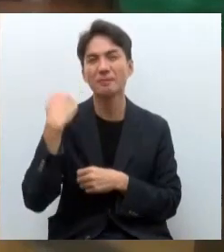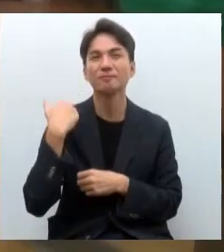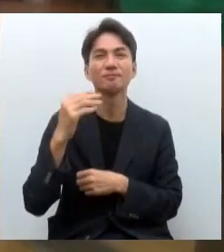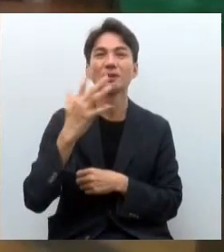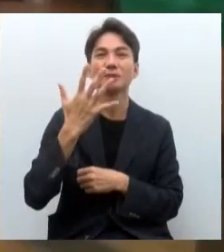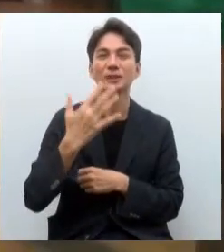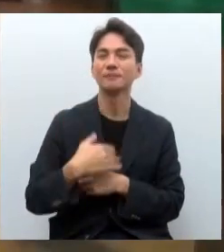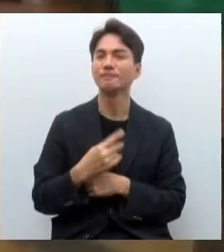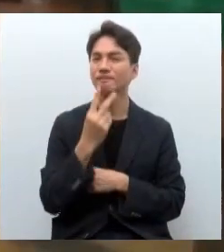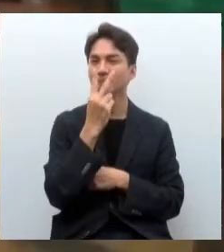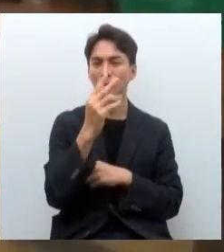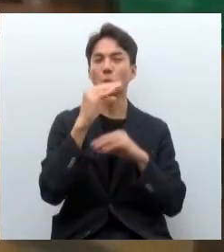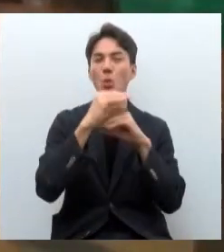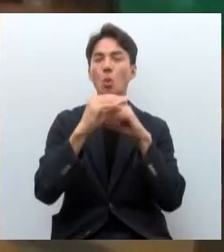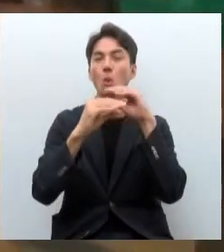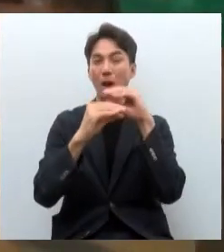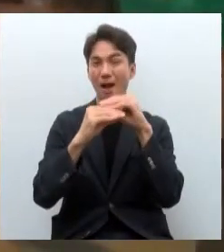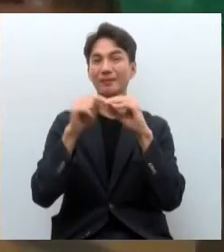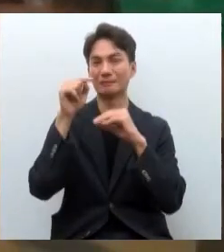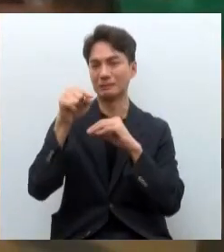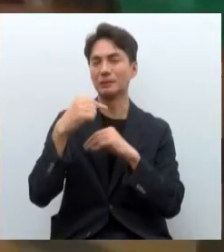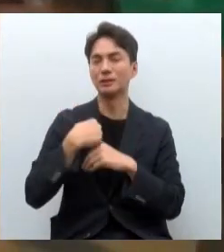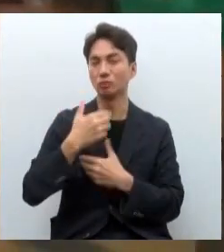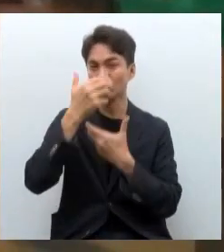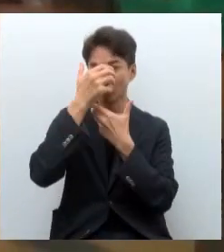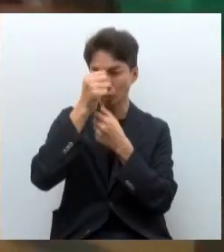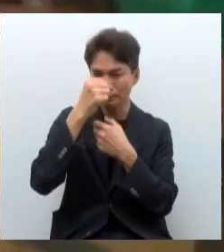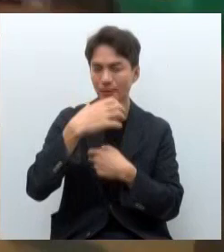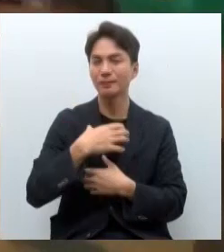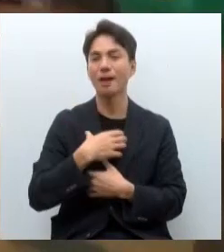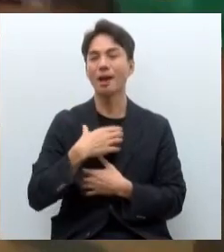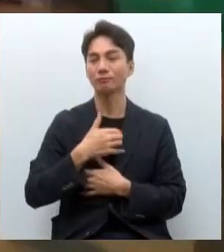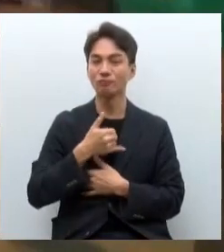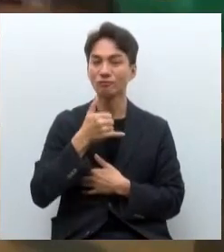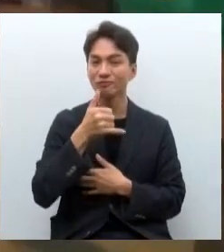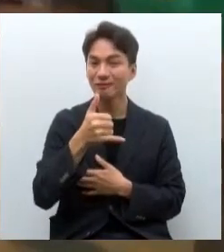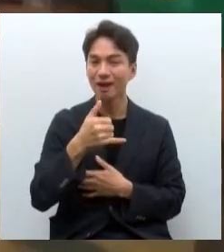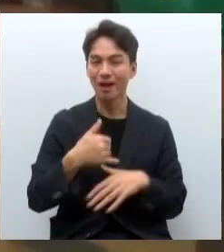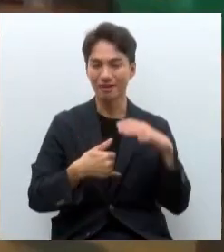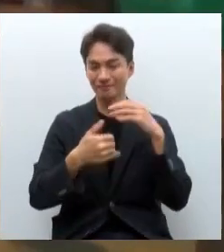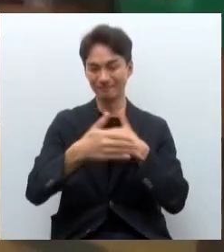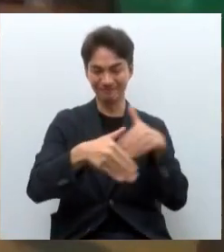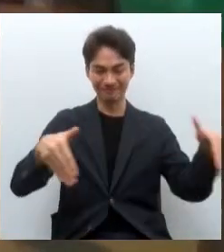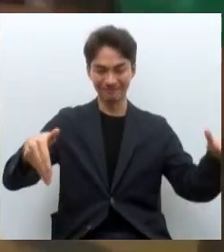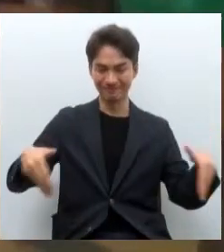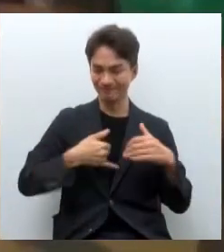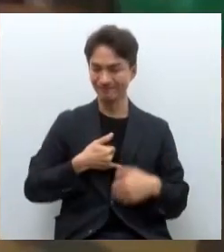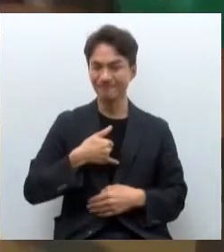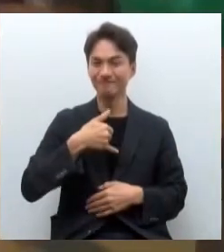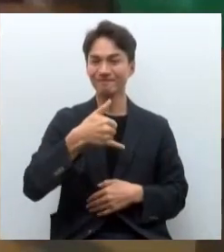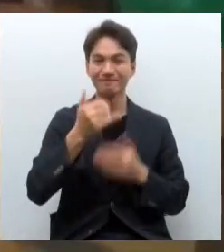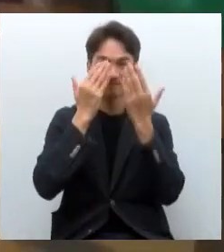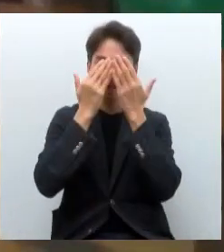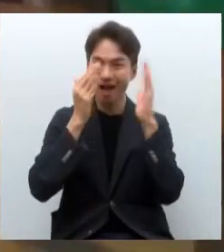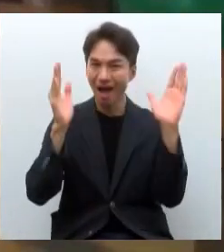พอมีได้ยินเรื่องของชมรมต้นกล้ามาก็อยากที่จะเอาตัวเองออกมาจากเซฟโซนอยากลองทำอะไรใ